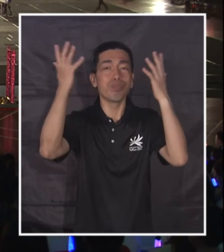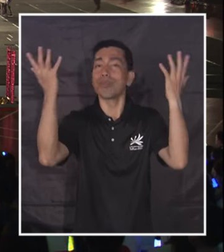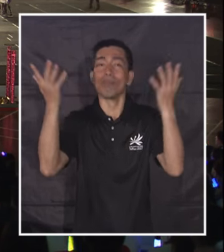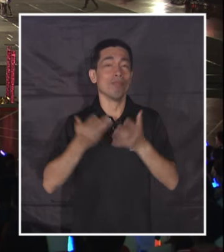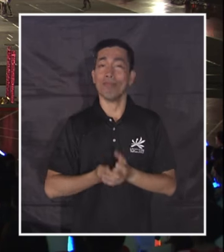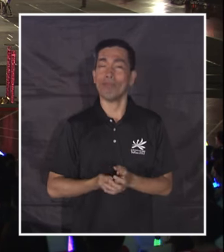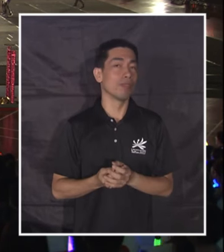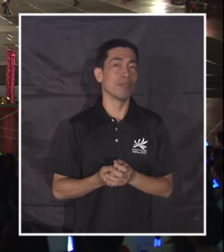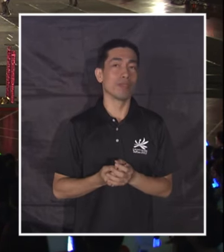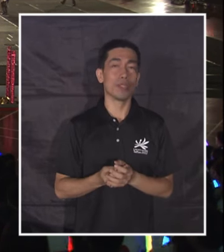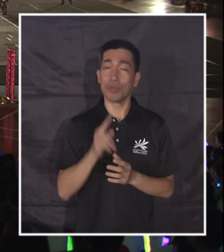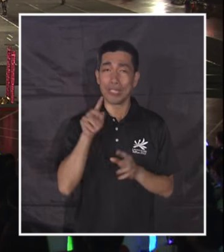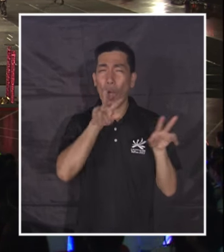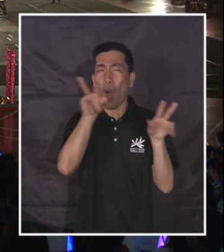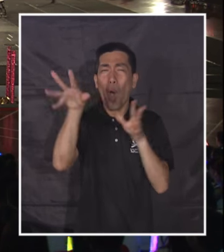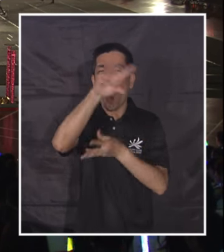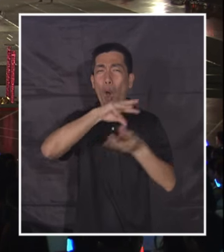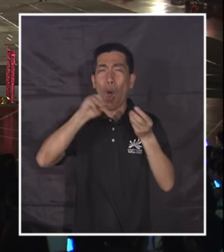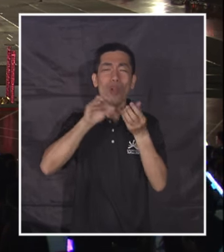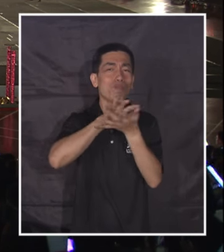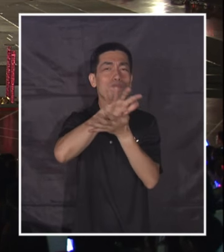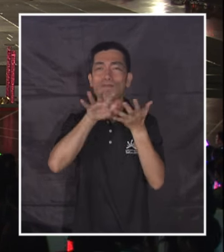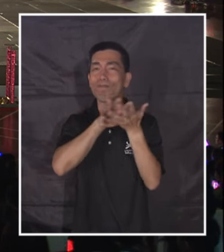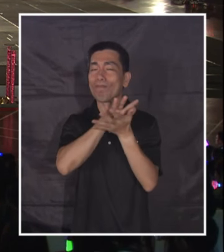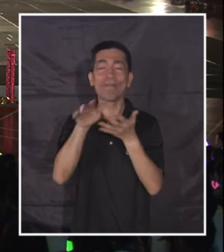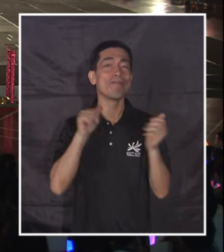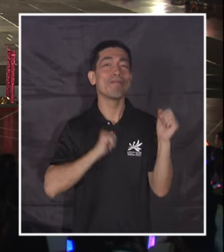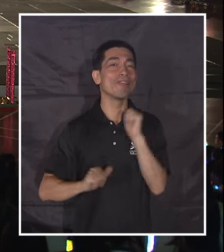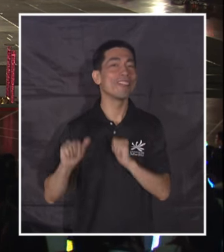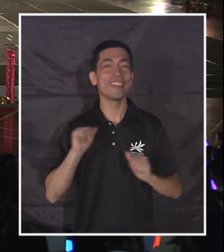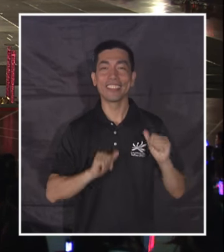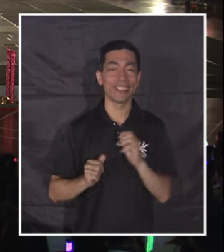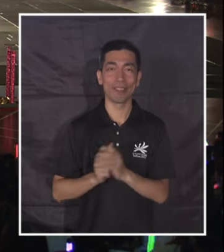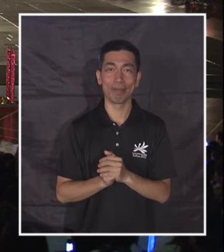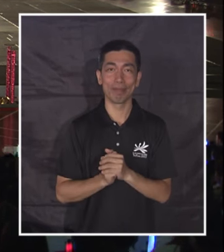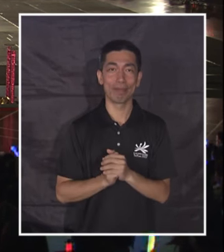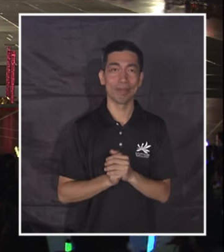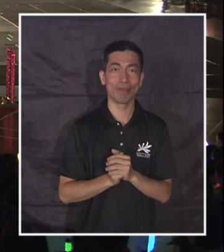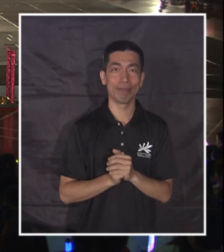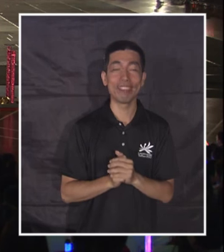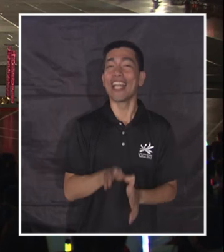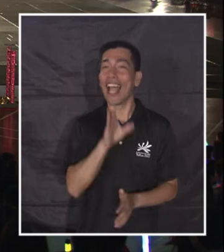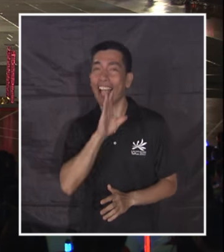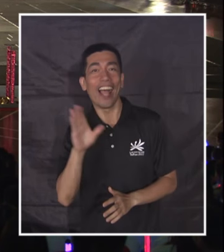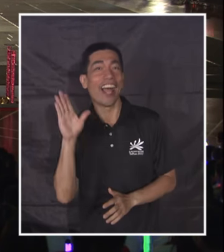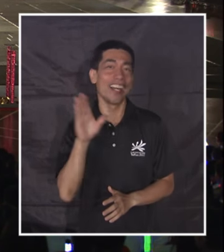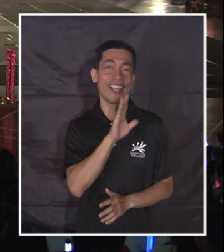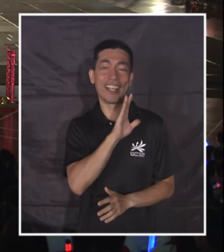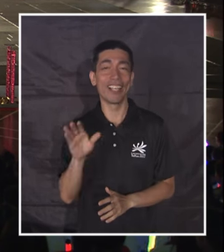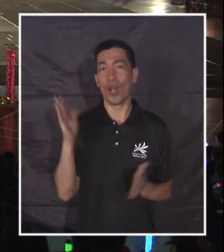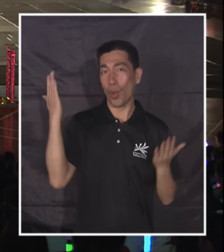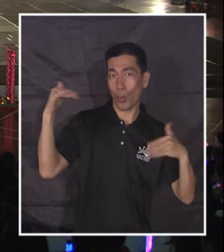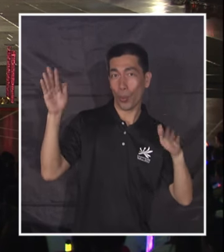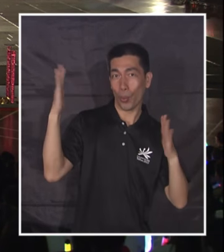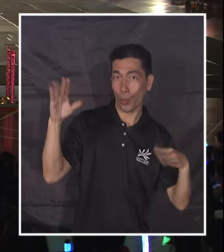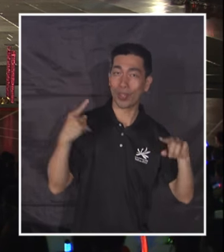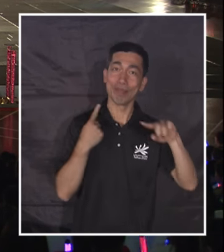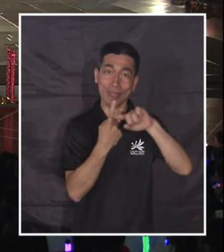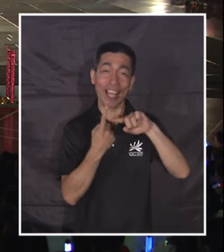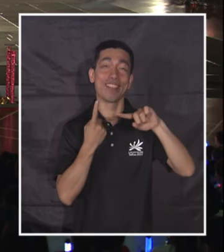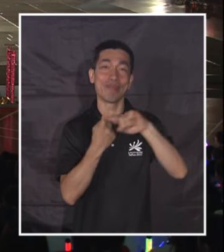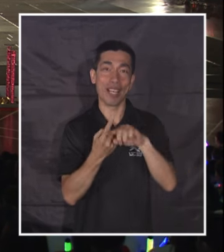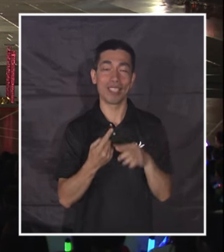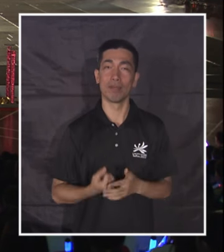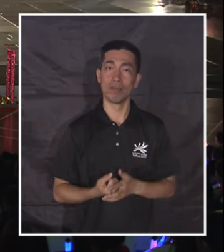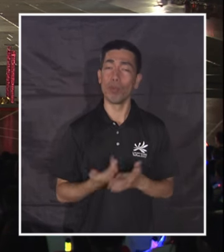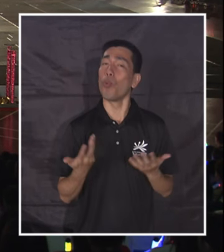高潮。 今天他们将与帅气的唱跳歌手陈飞鸿一起合作，带来 LED 冷